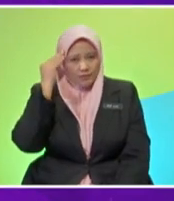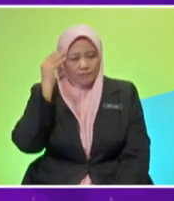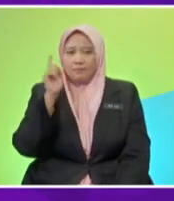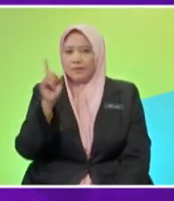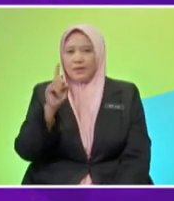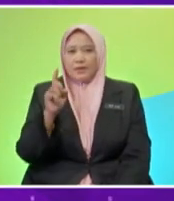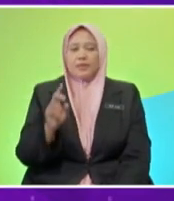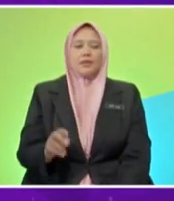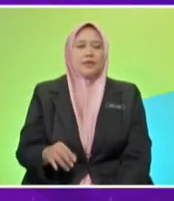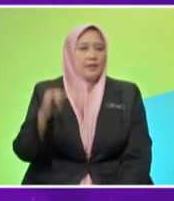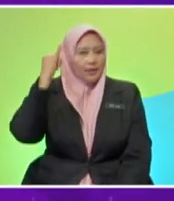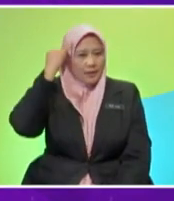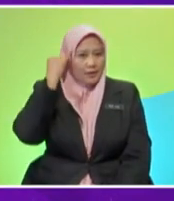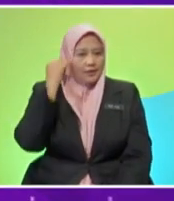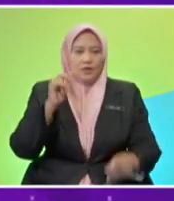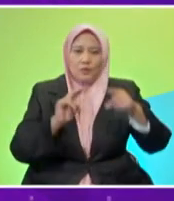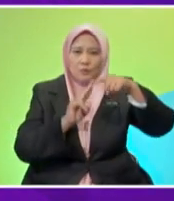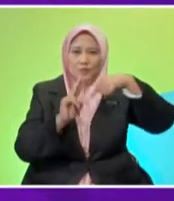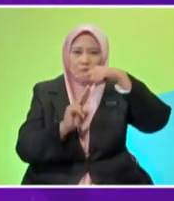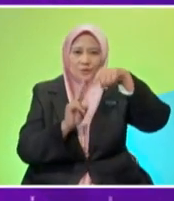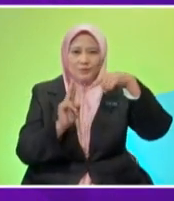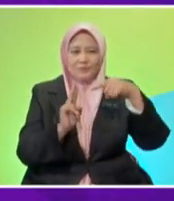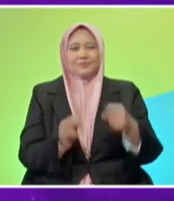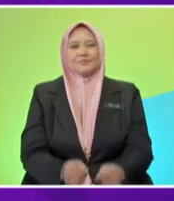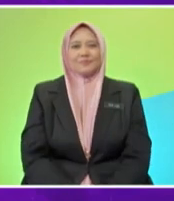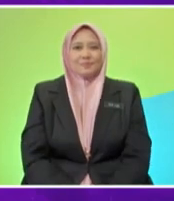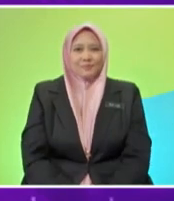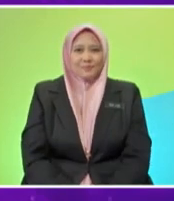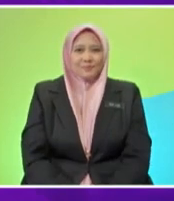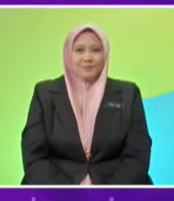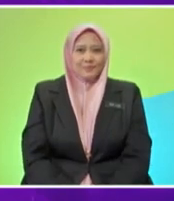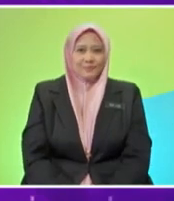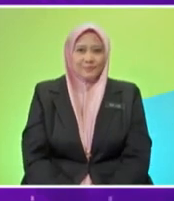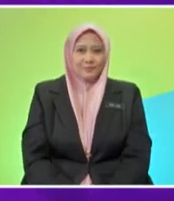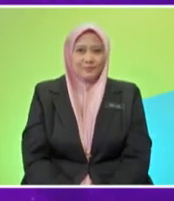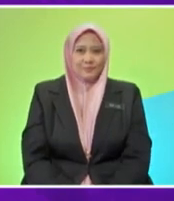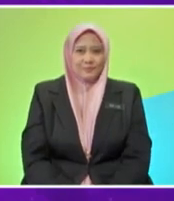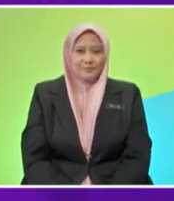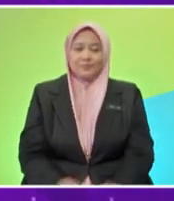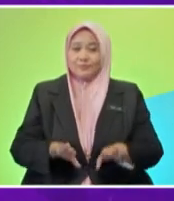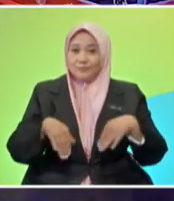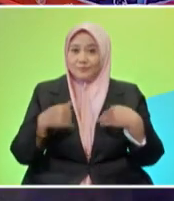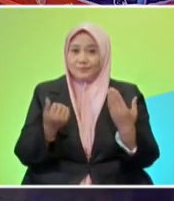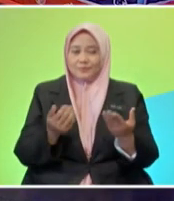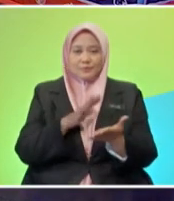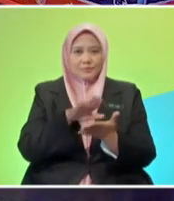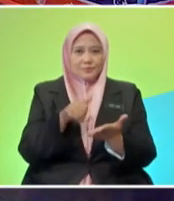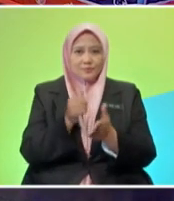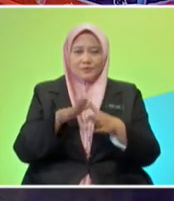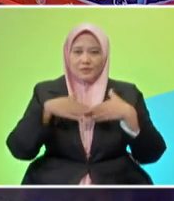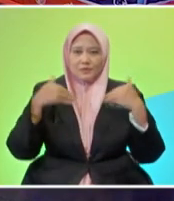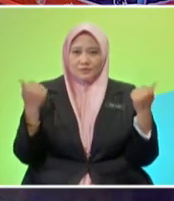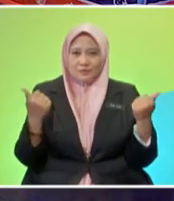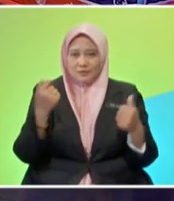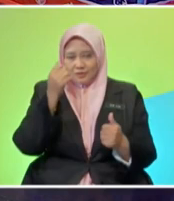dan perenggan lima. Kak Nisa pun carilah sekali. Jom. Baik, Bagaimana murid-murid? Sudah bersedia dengan jawapan anda? Idea